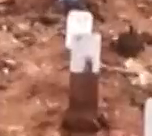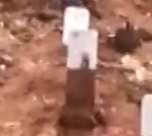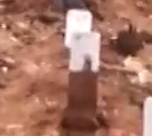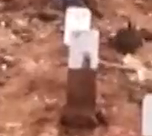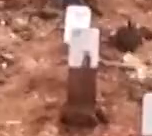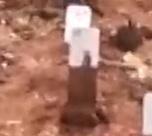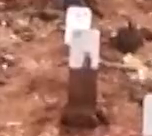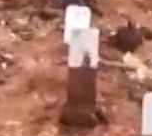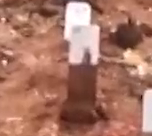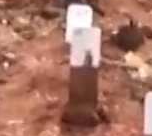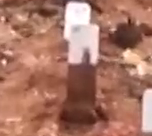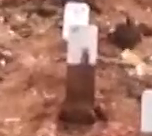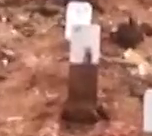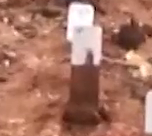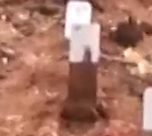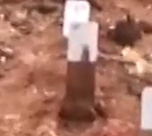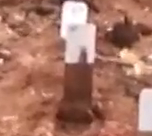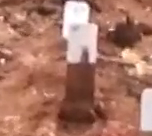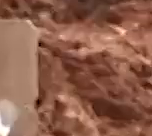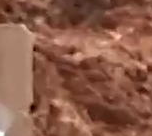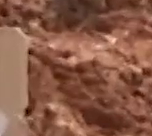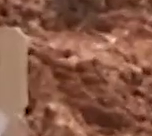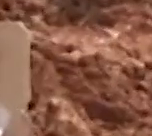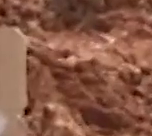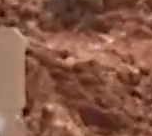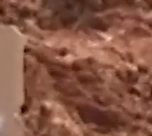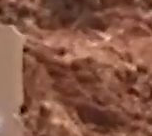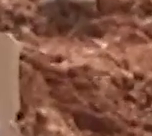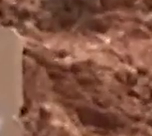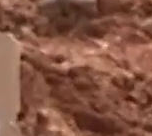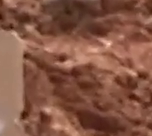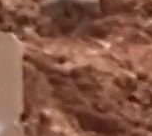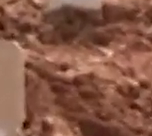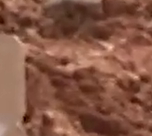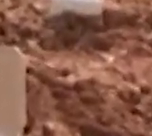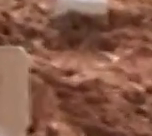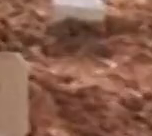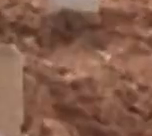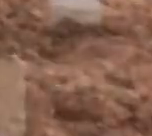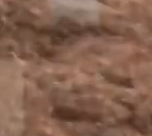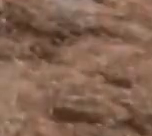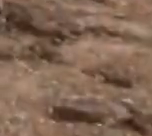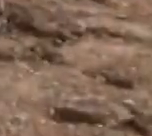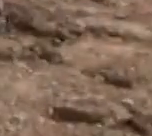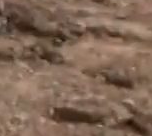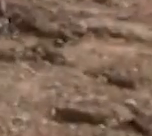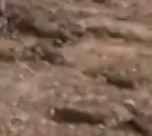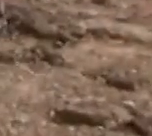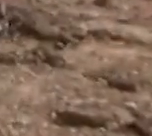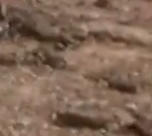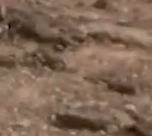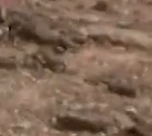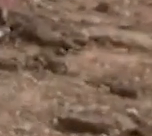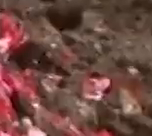Data pengelola TPU tercatat sejak awal bulan Desember ini mengalami lonjakan jumlah jenazah pasien COVID-19. Sebanyak 102